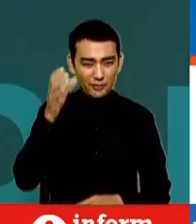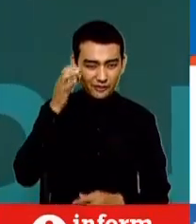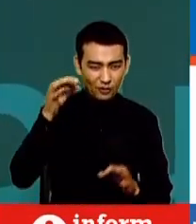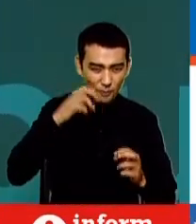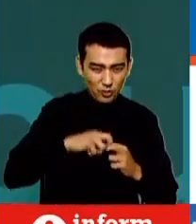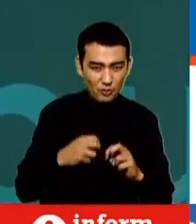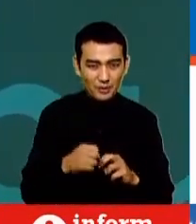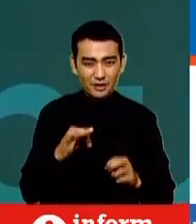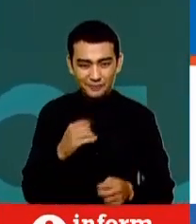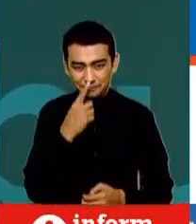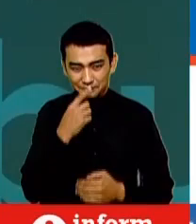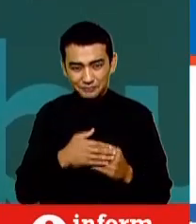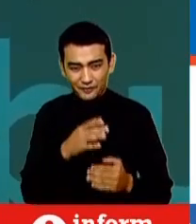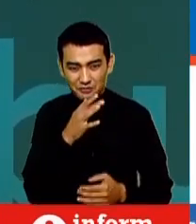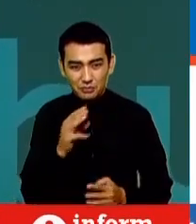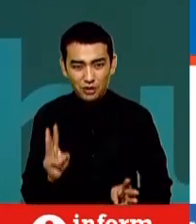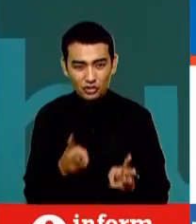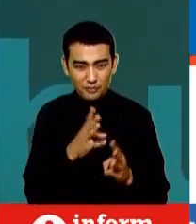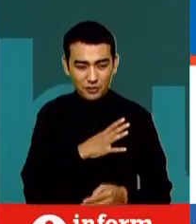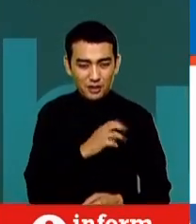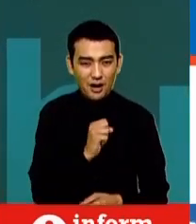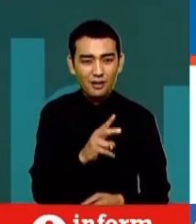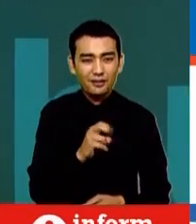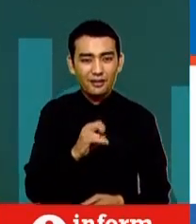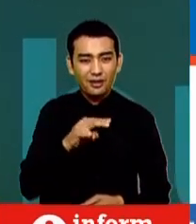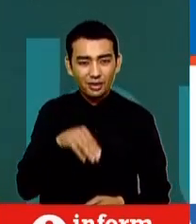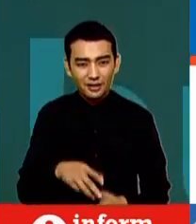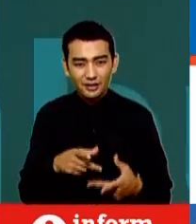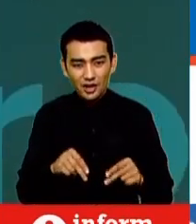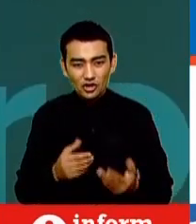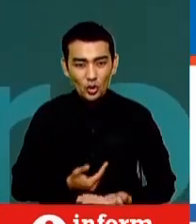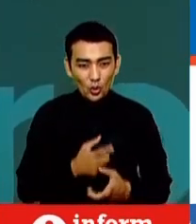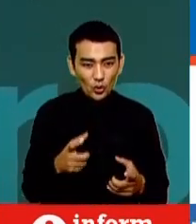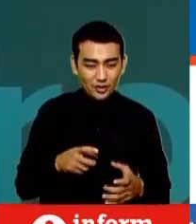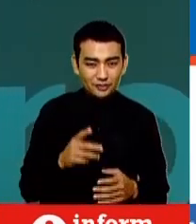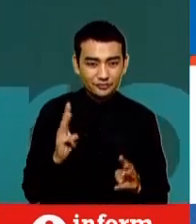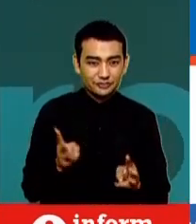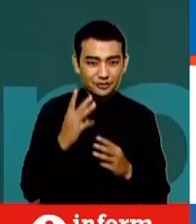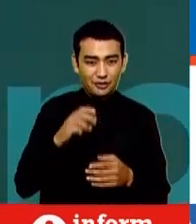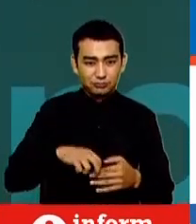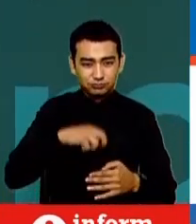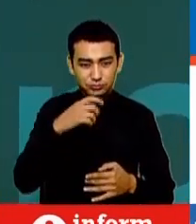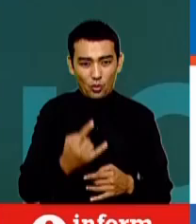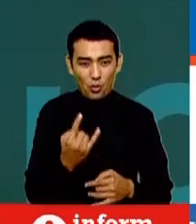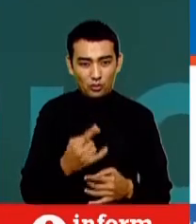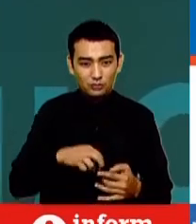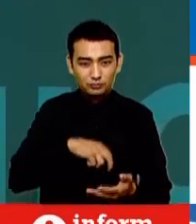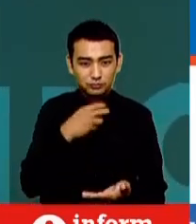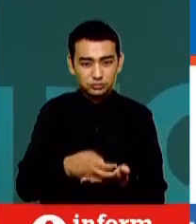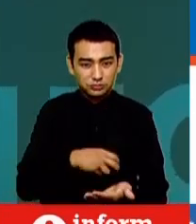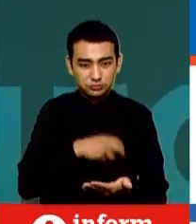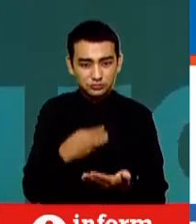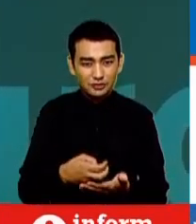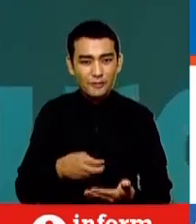недавнего пожара в многоэтажном жилом комплексе микрорайона аккент где жильцы спасаясь от языков пламени выпрыгивали из окон президент